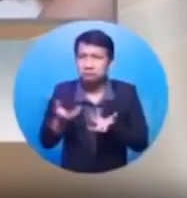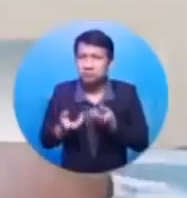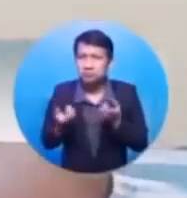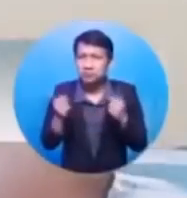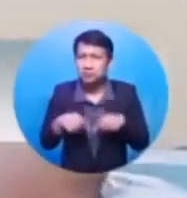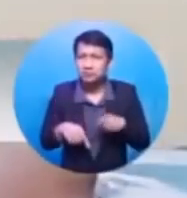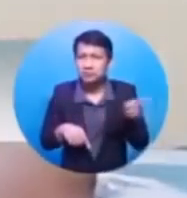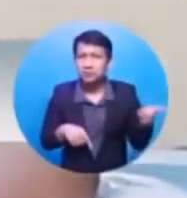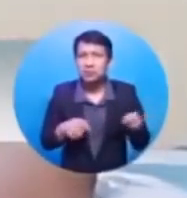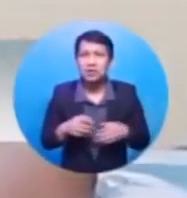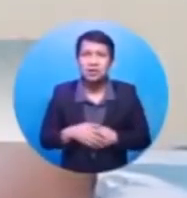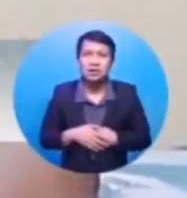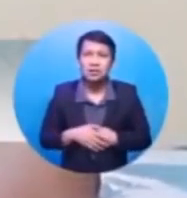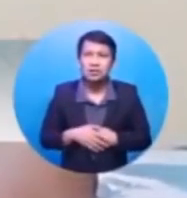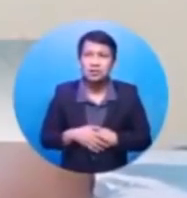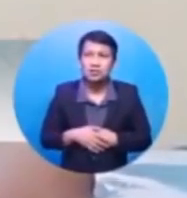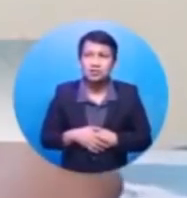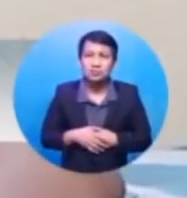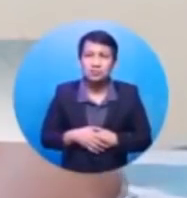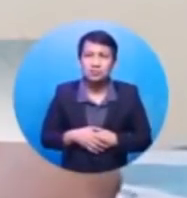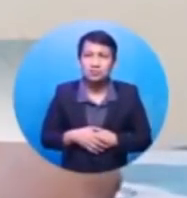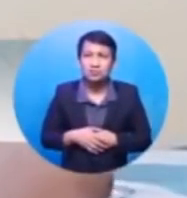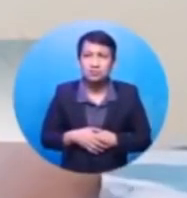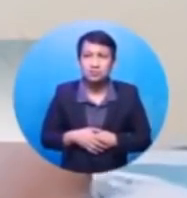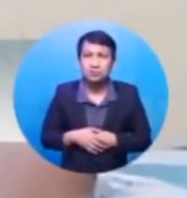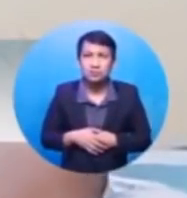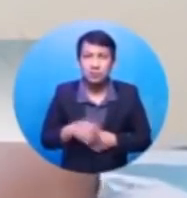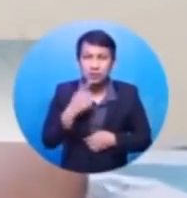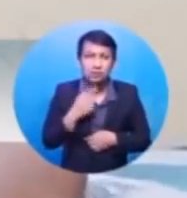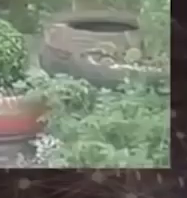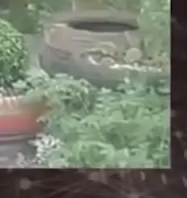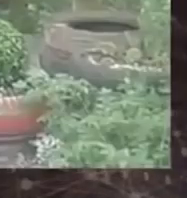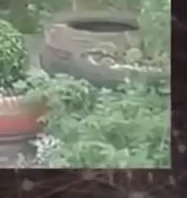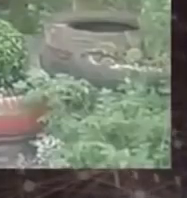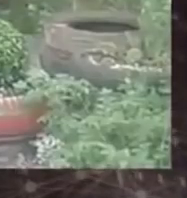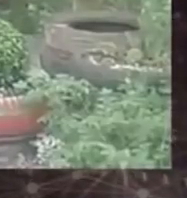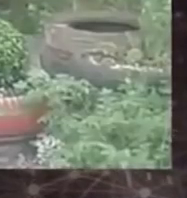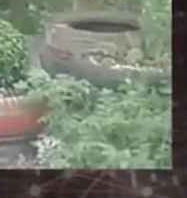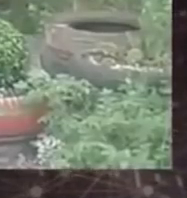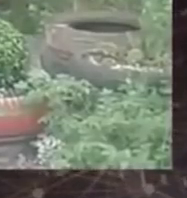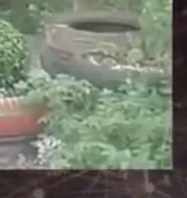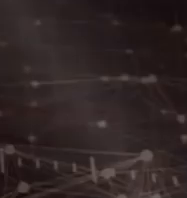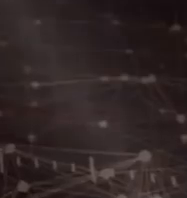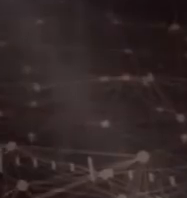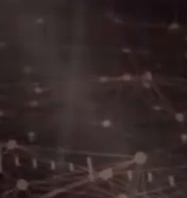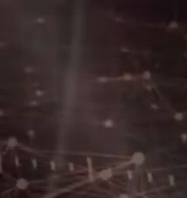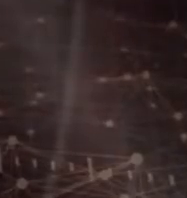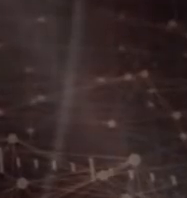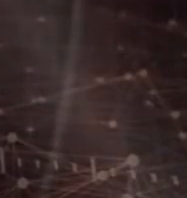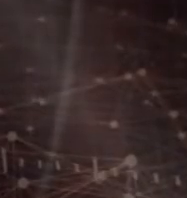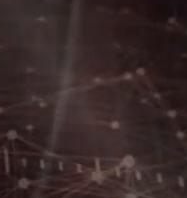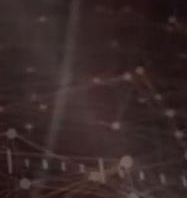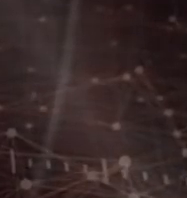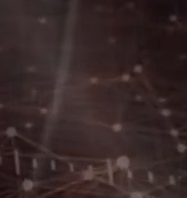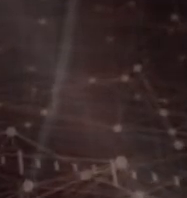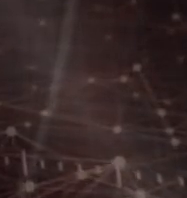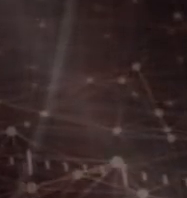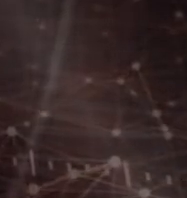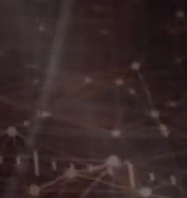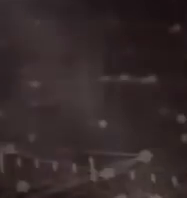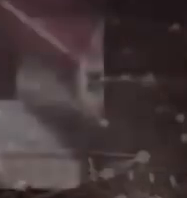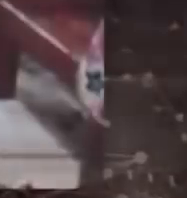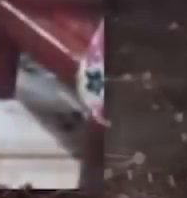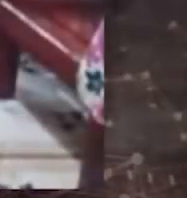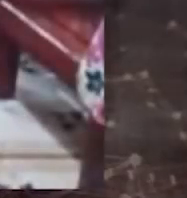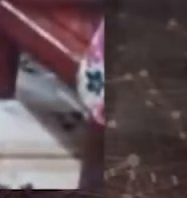ko. Sir Rapi, gusto ko po makauwi yung bahay, tsaka lupa. Tsaka yung mga gamit po sa bahay, Sir Rapi. Kasi ako nagpundan